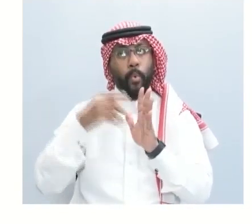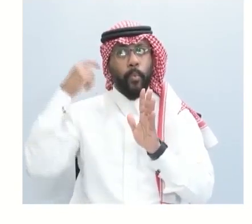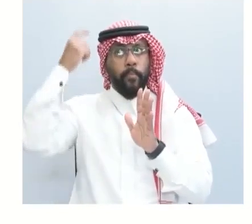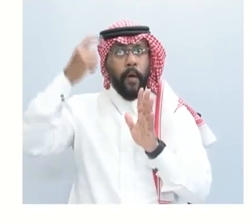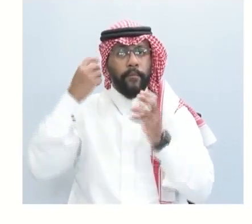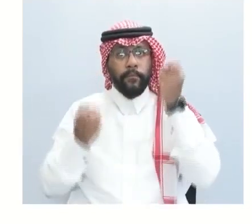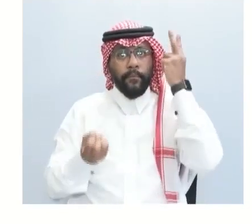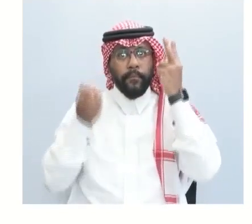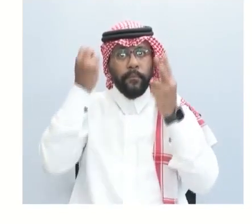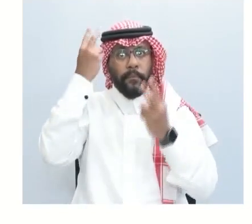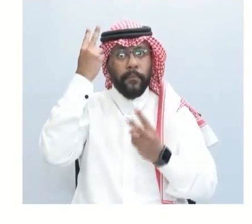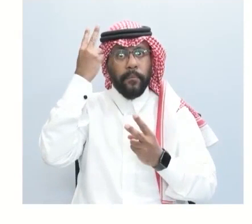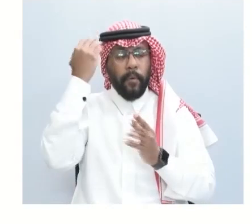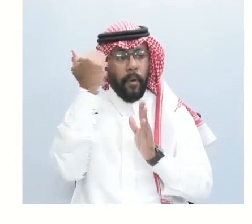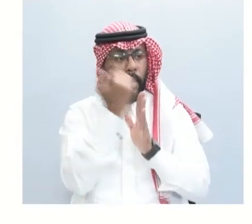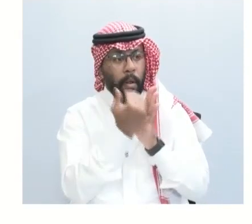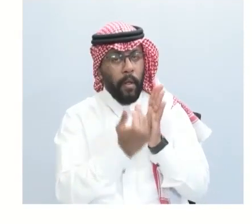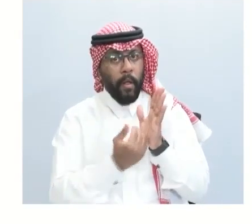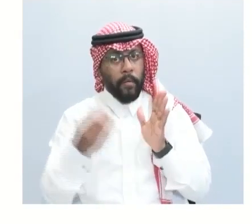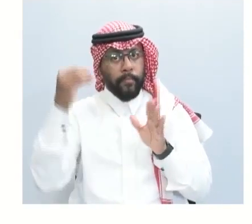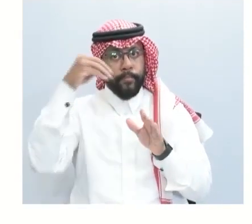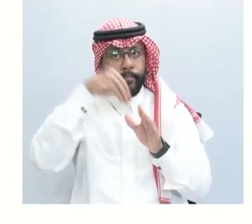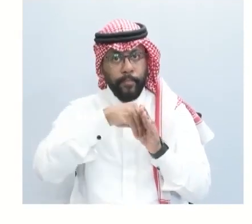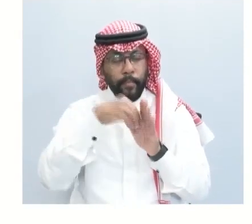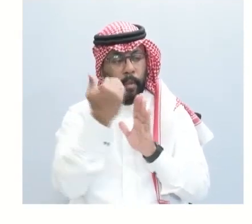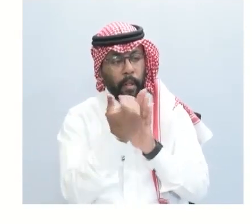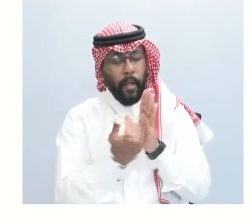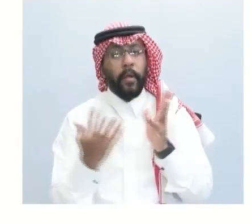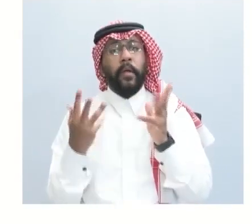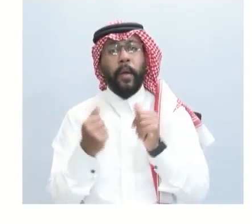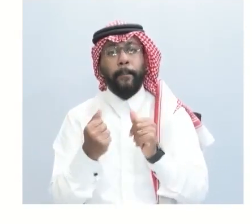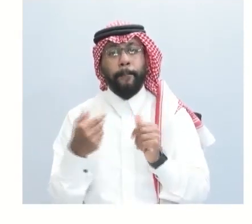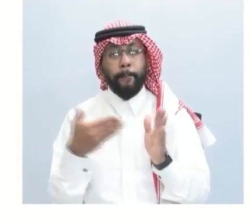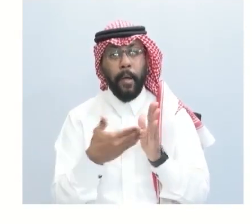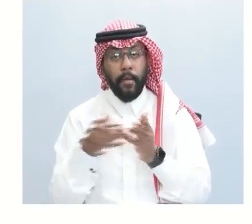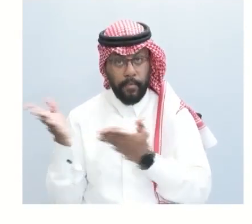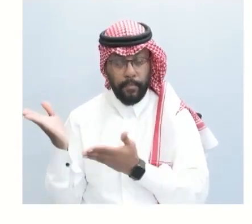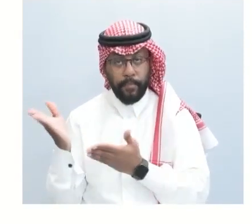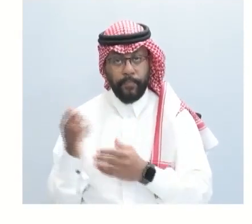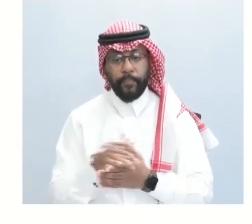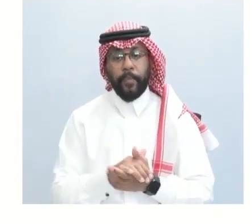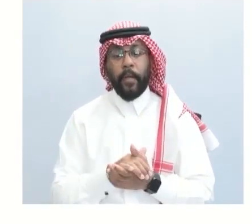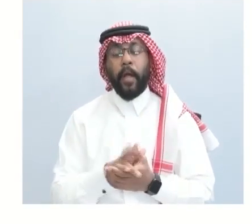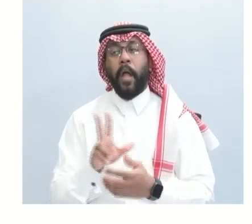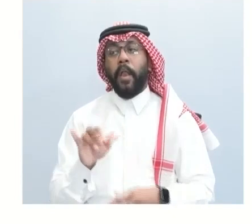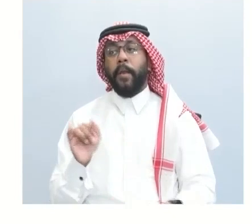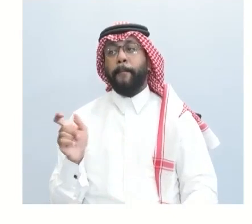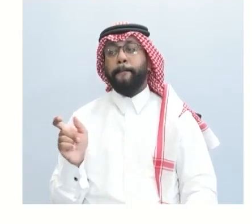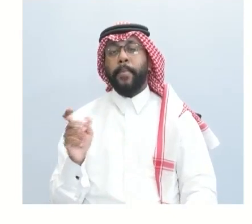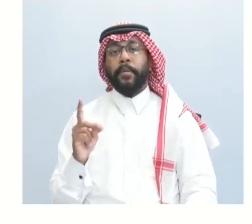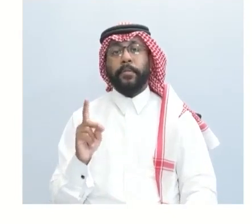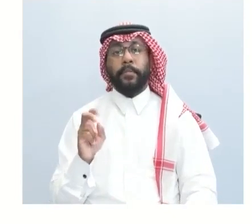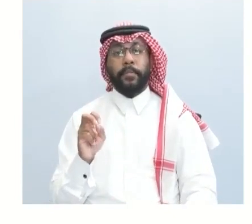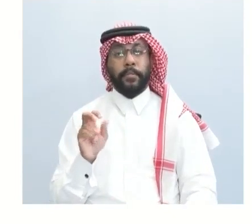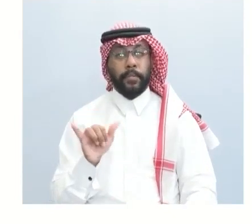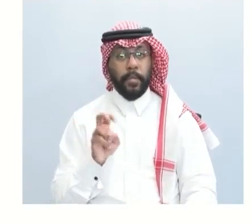قدرته على ترسيخ ما ورد في الموضوع من افكار ستضع اي الدرجه لزملائك المنطقيه والمقصود بمنطقيه ه في